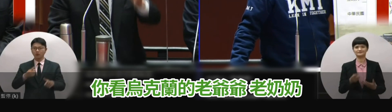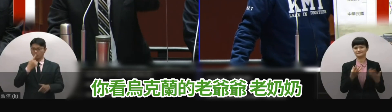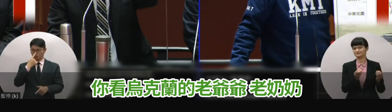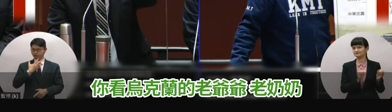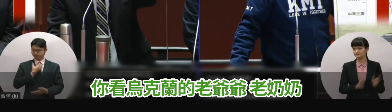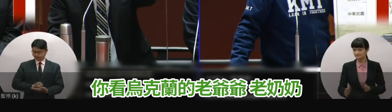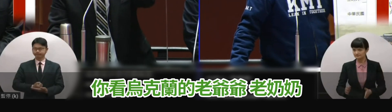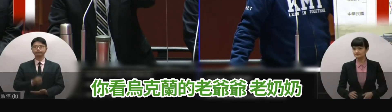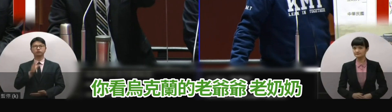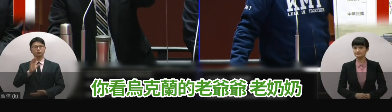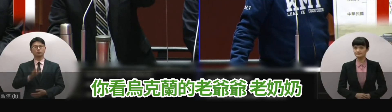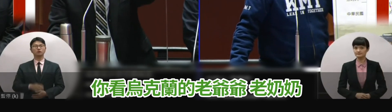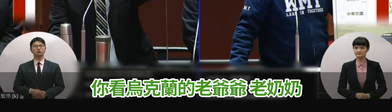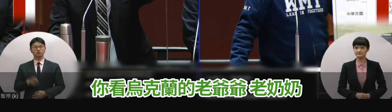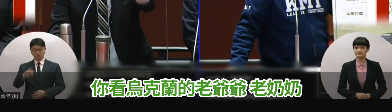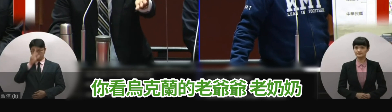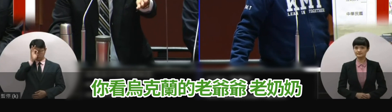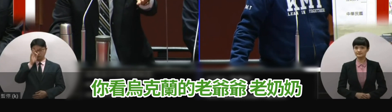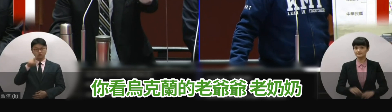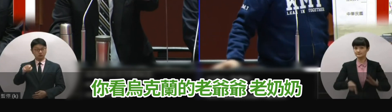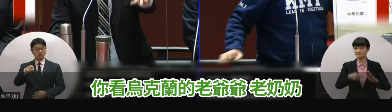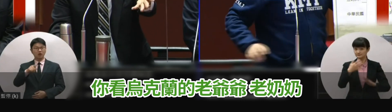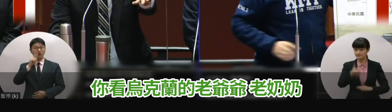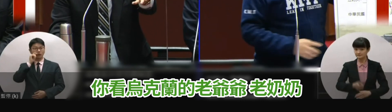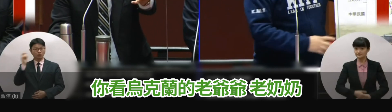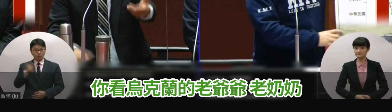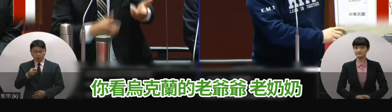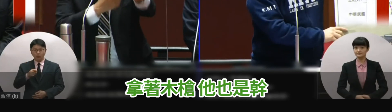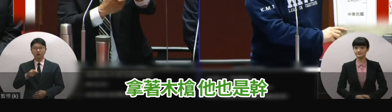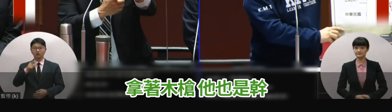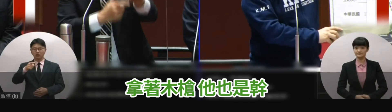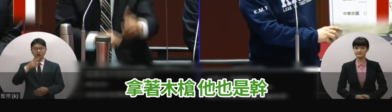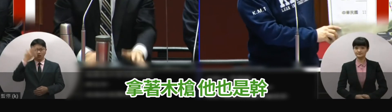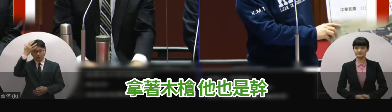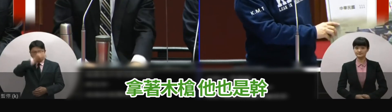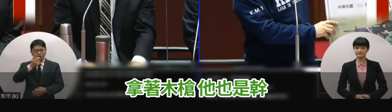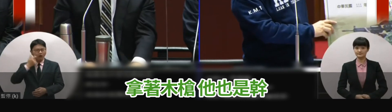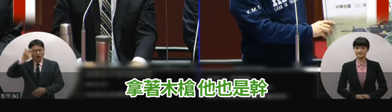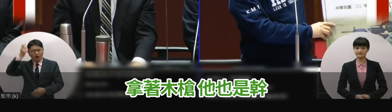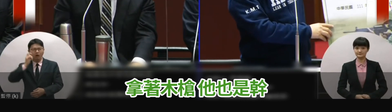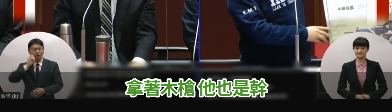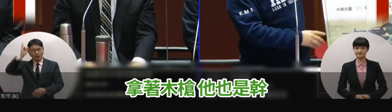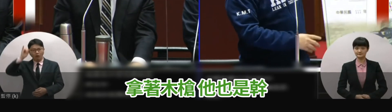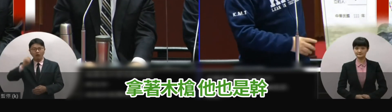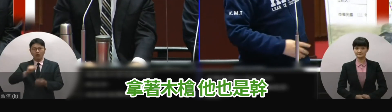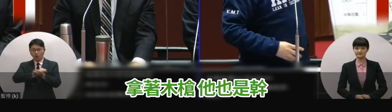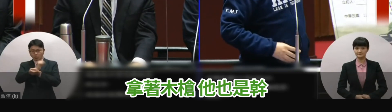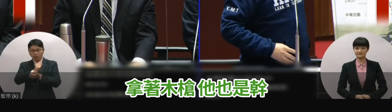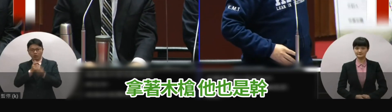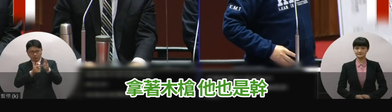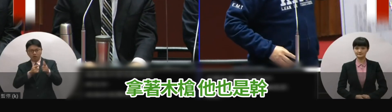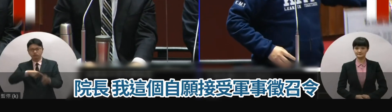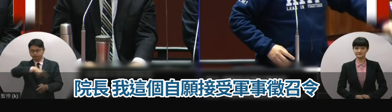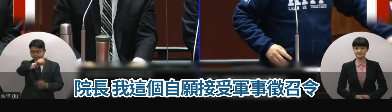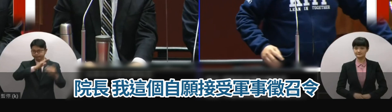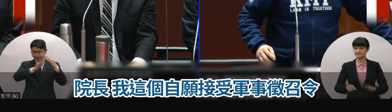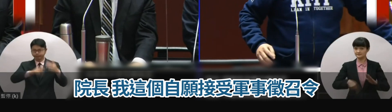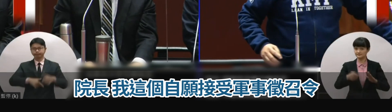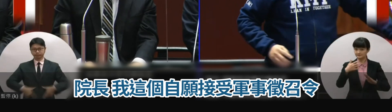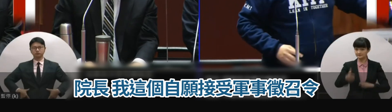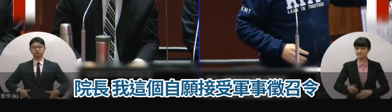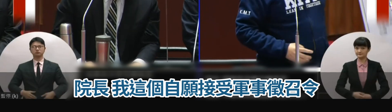但是你看乌克兰的老爷爷、老奶奶拿着木枪，他也是干。 院